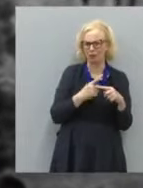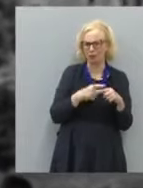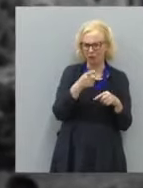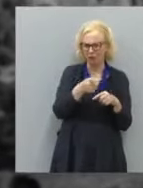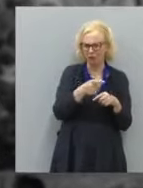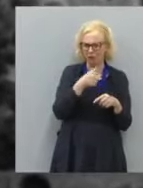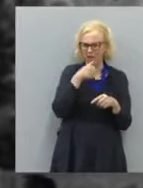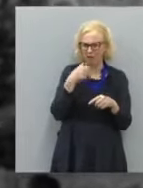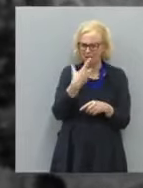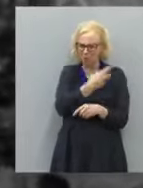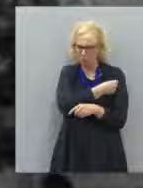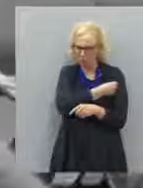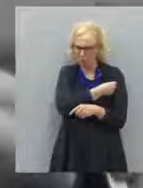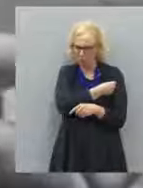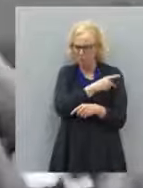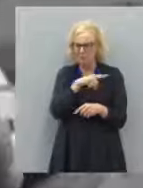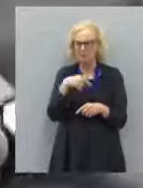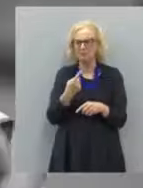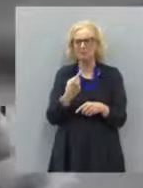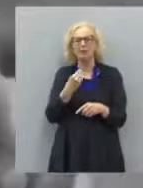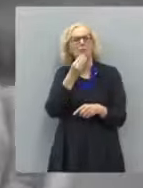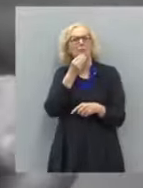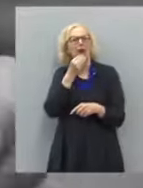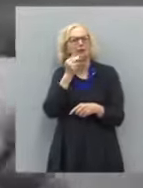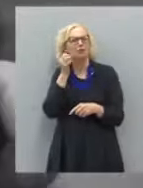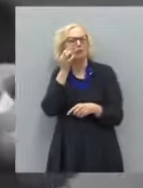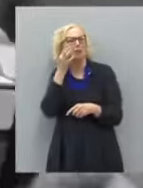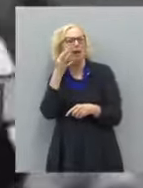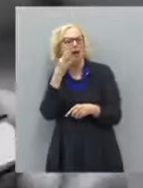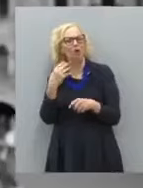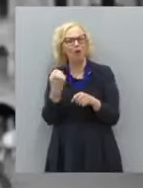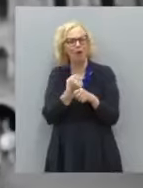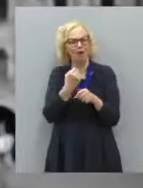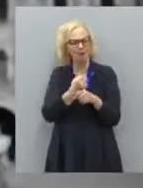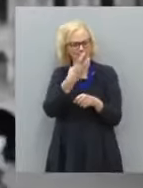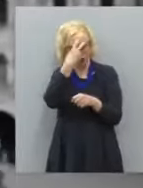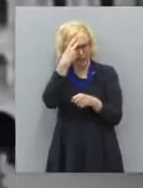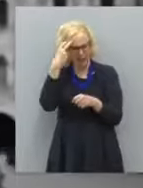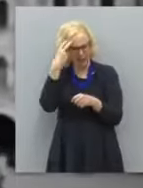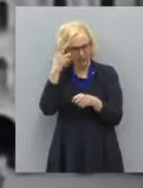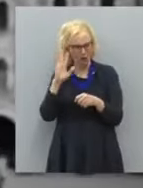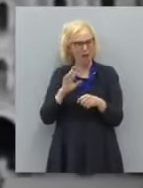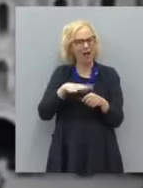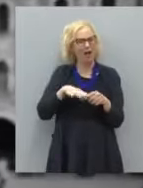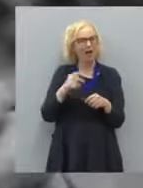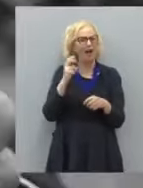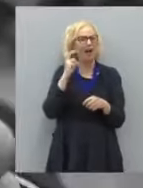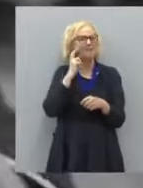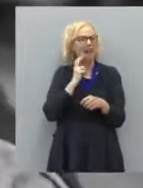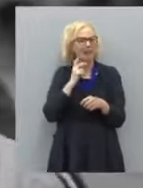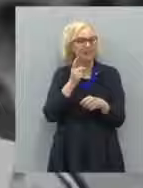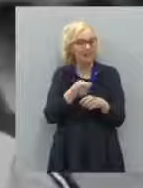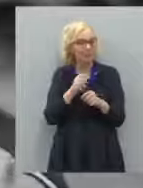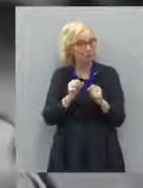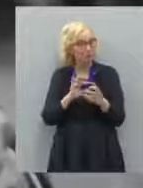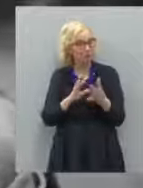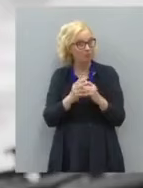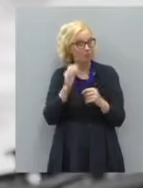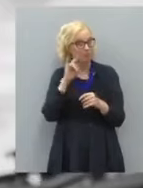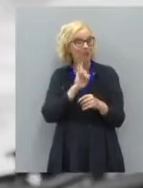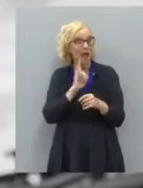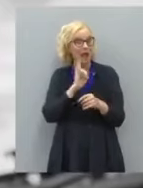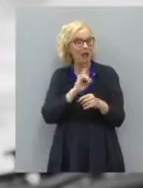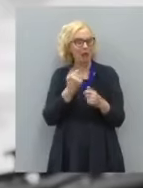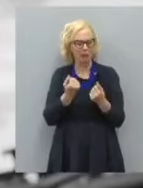se mangio in bianco lavoro in nero e sono al verde posso stare in zona gialla ma i contagi si possono abbassare col telecomando